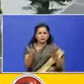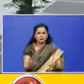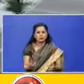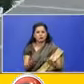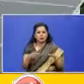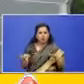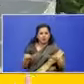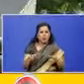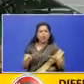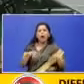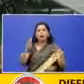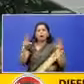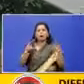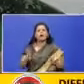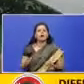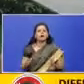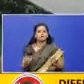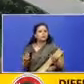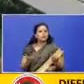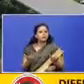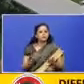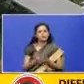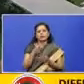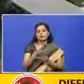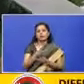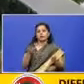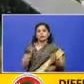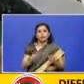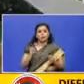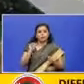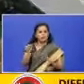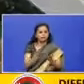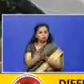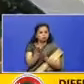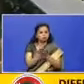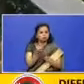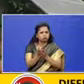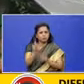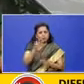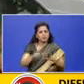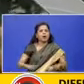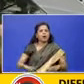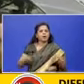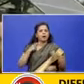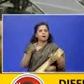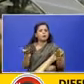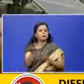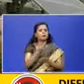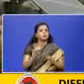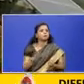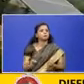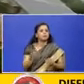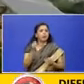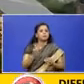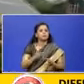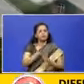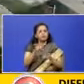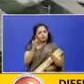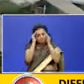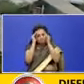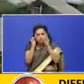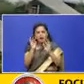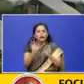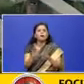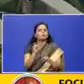कम किया जाए। इसमें विभिन्न उपायों से लोगों के जीवन स्तर को बेहतर बनाने पर पूरा ध्यान दिया